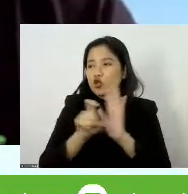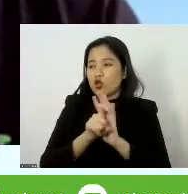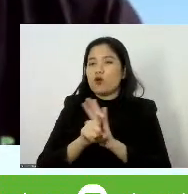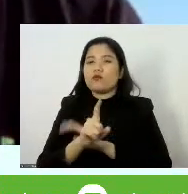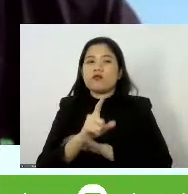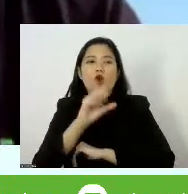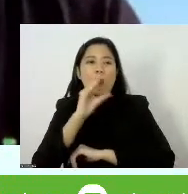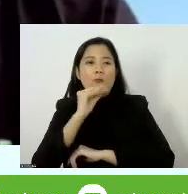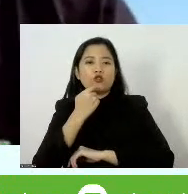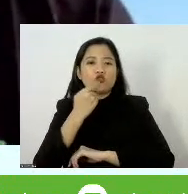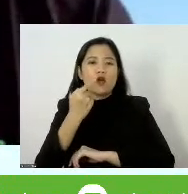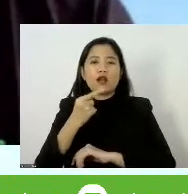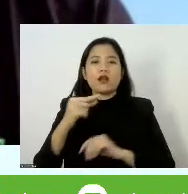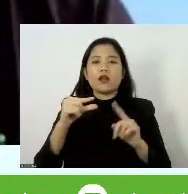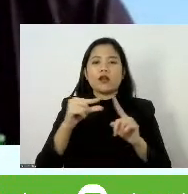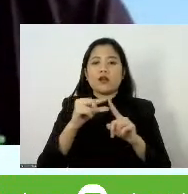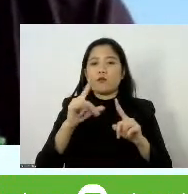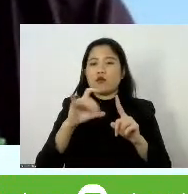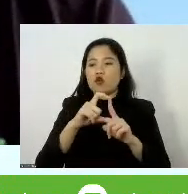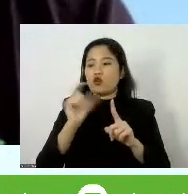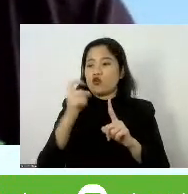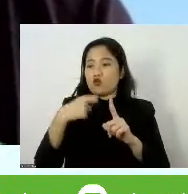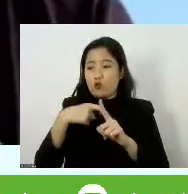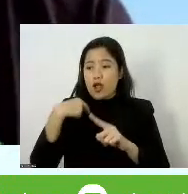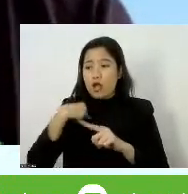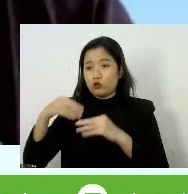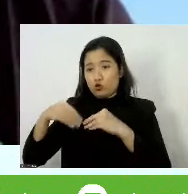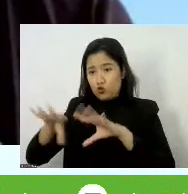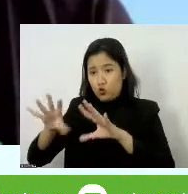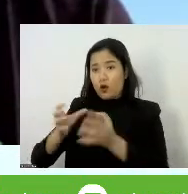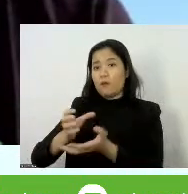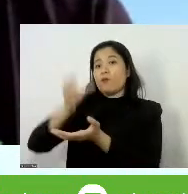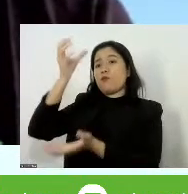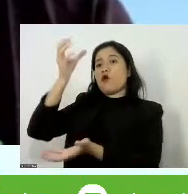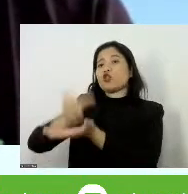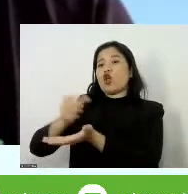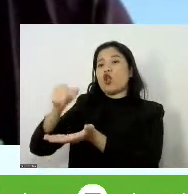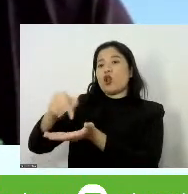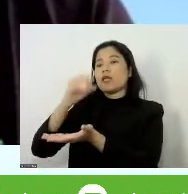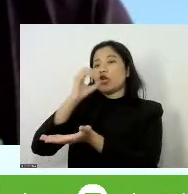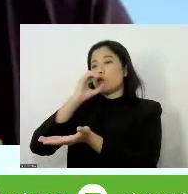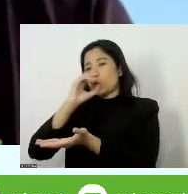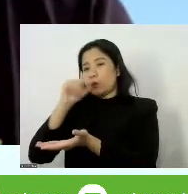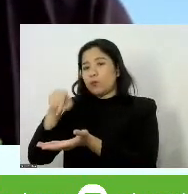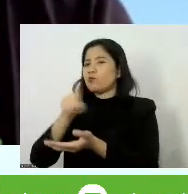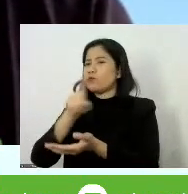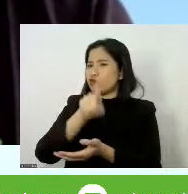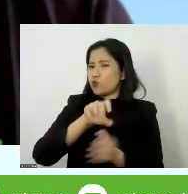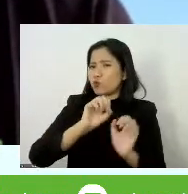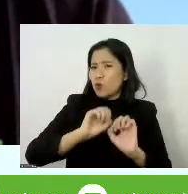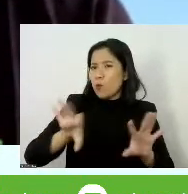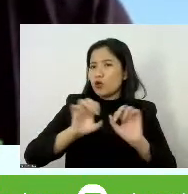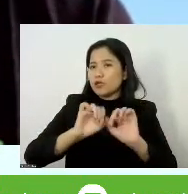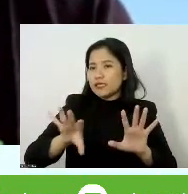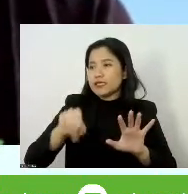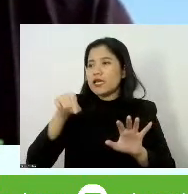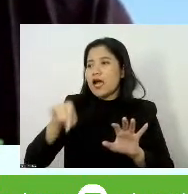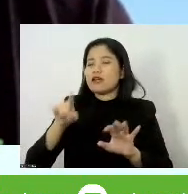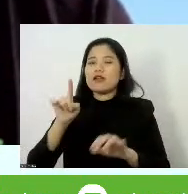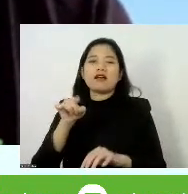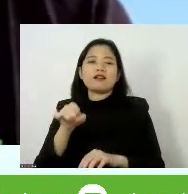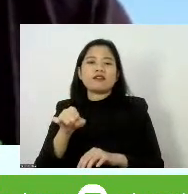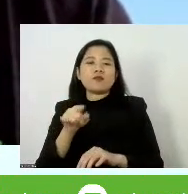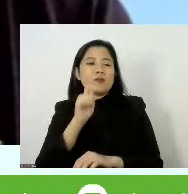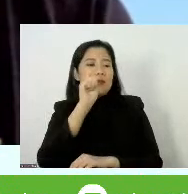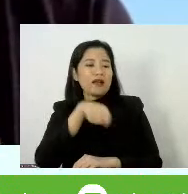jual botol minum ini kan Perlu dong promosi betul-betul kenakan botol minum ini daripada